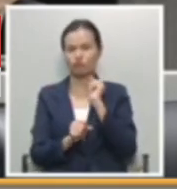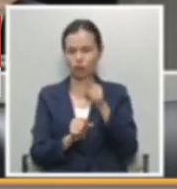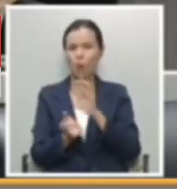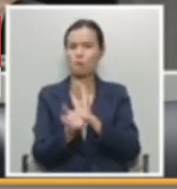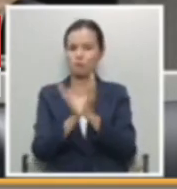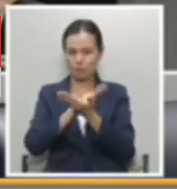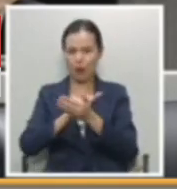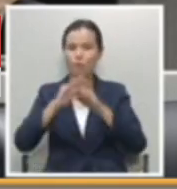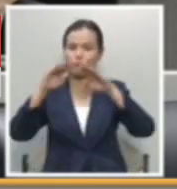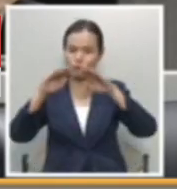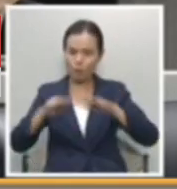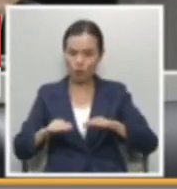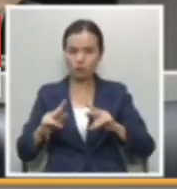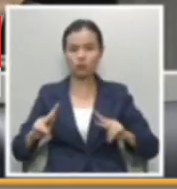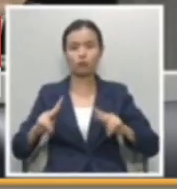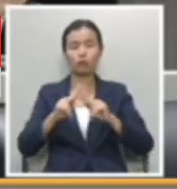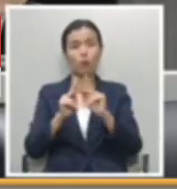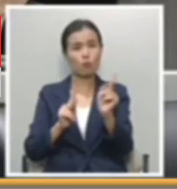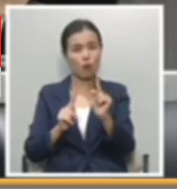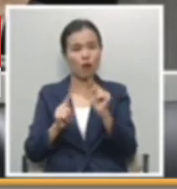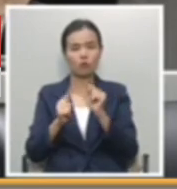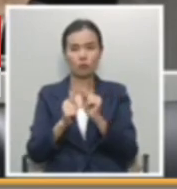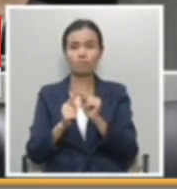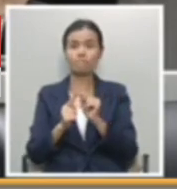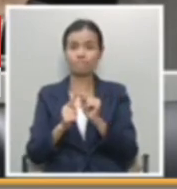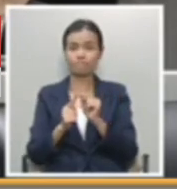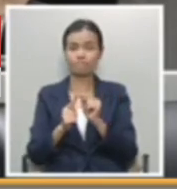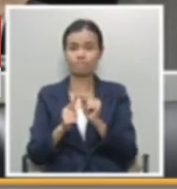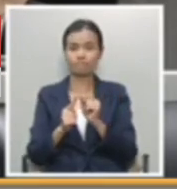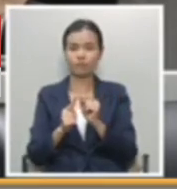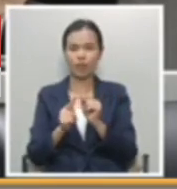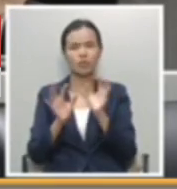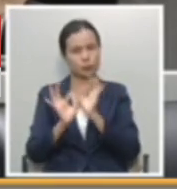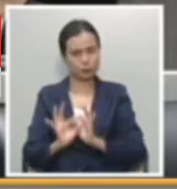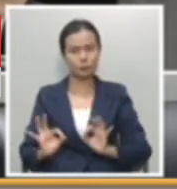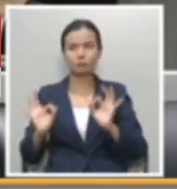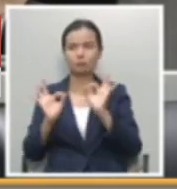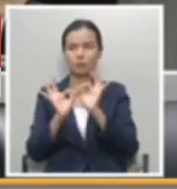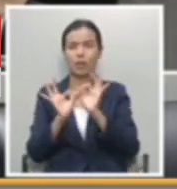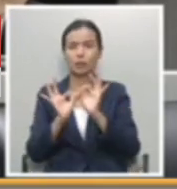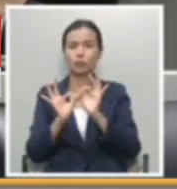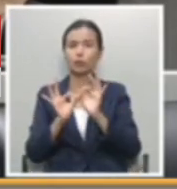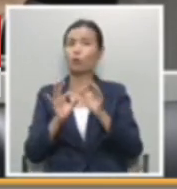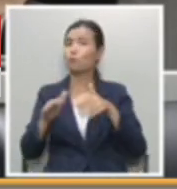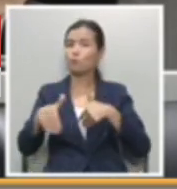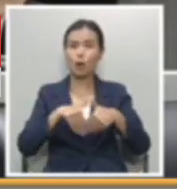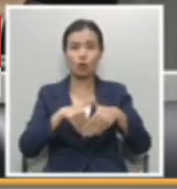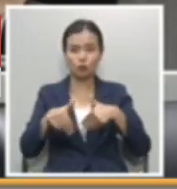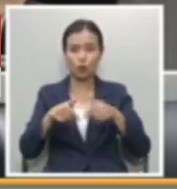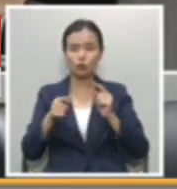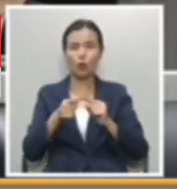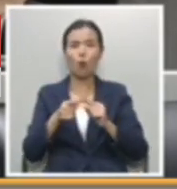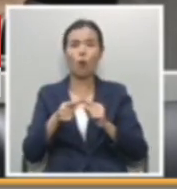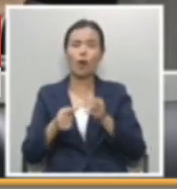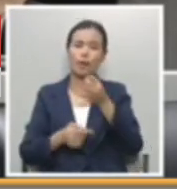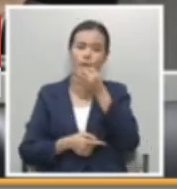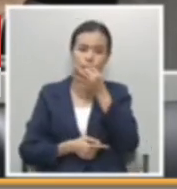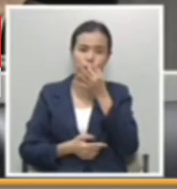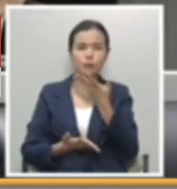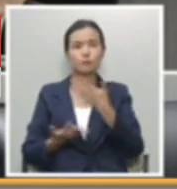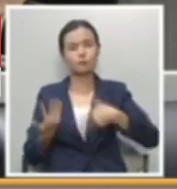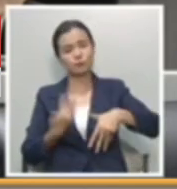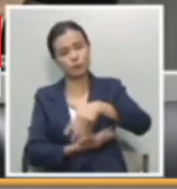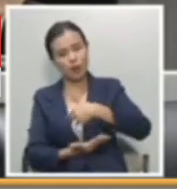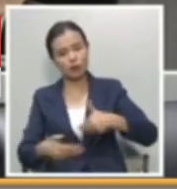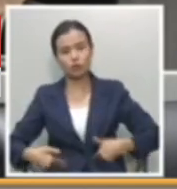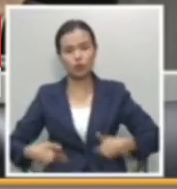ลดกระทรวงใดที่มีความจำเป็นกับพี่น้องประชาชนโดยเฉพาะเรื่องของปากท้องโดยเฉพาะเรื่องของชีวิต